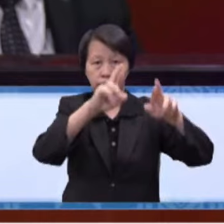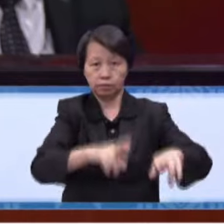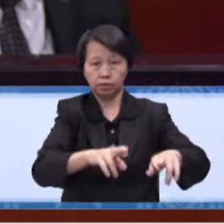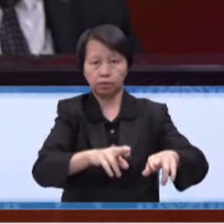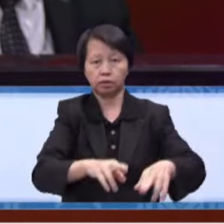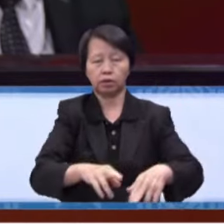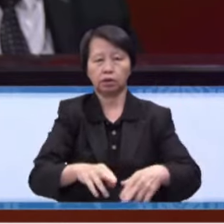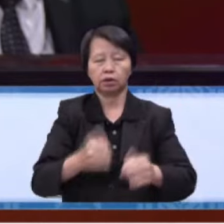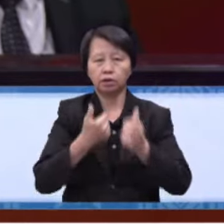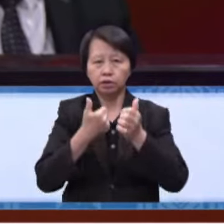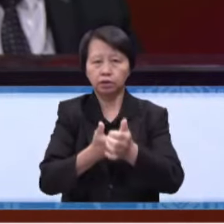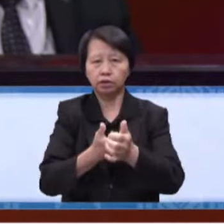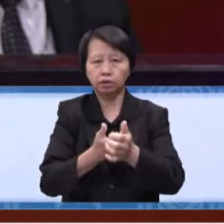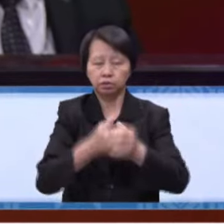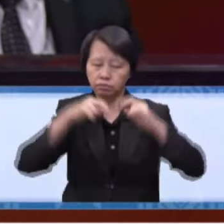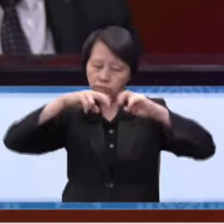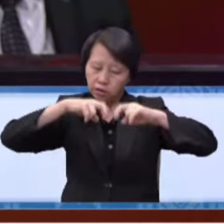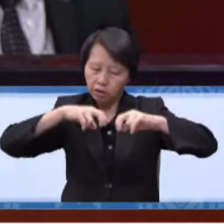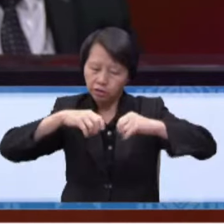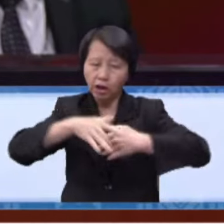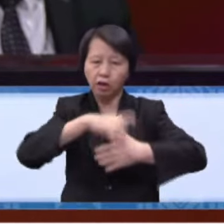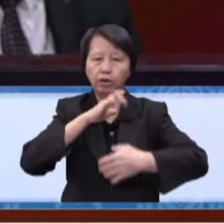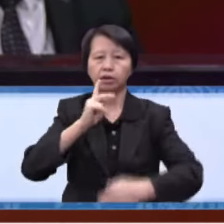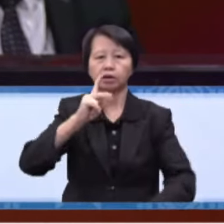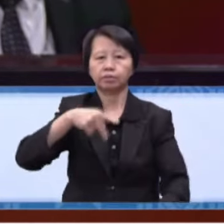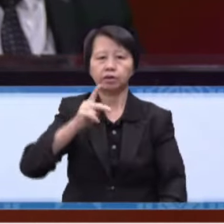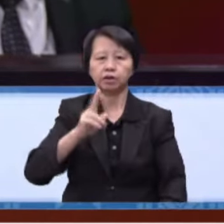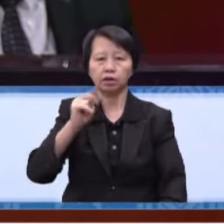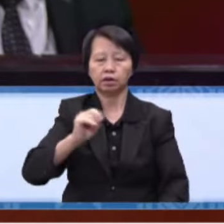berdasarkan kegantian awal Ketika